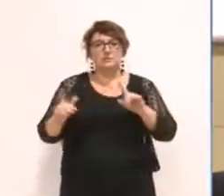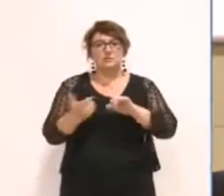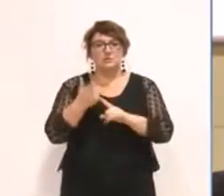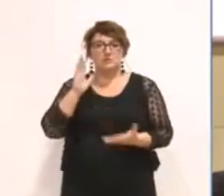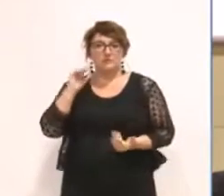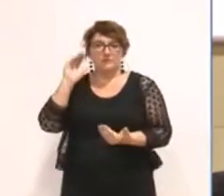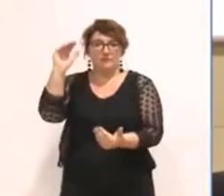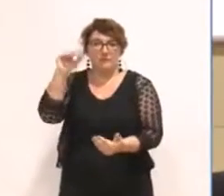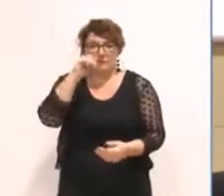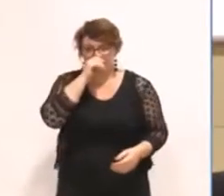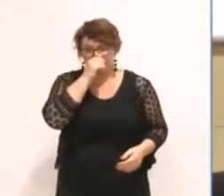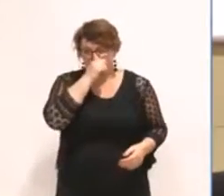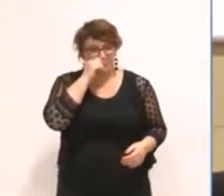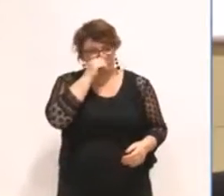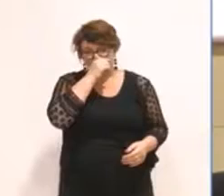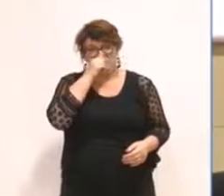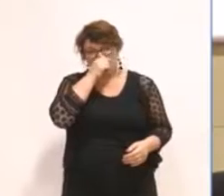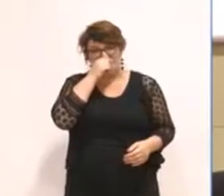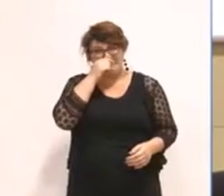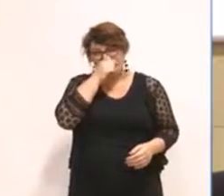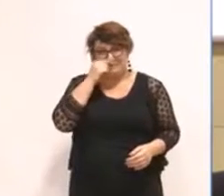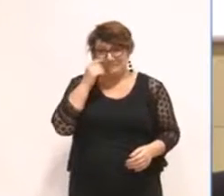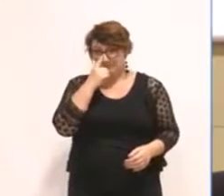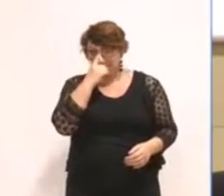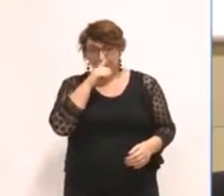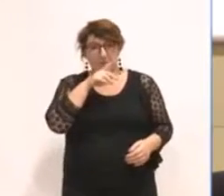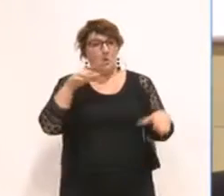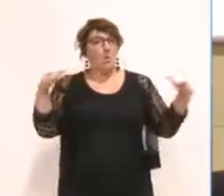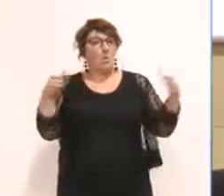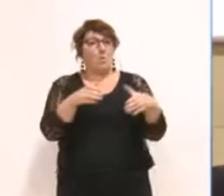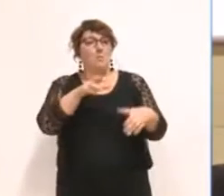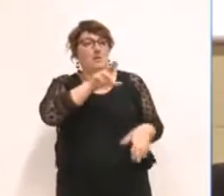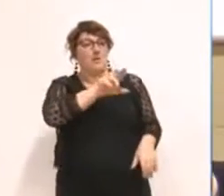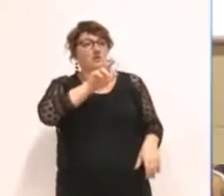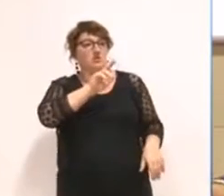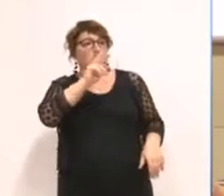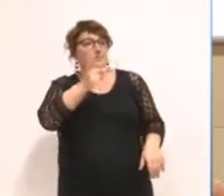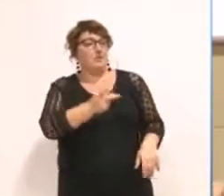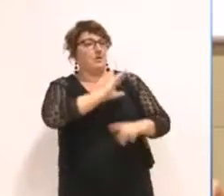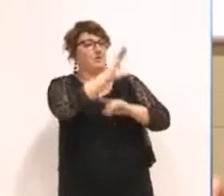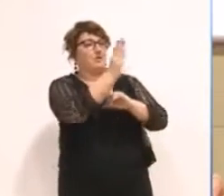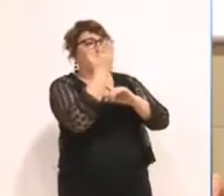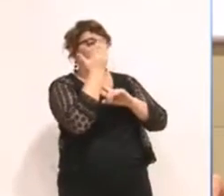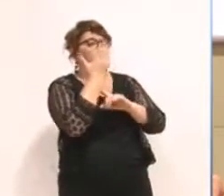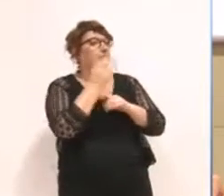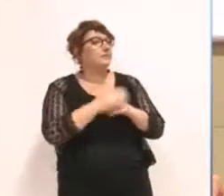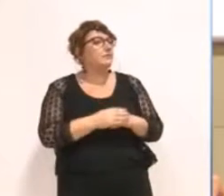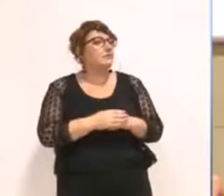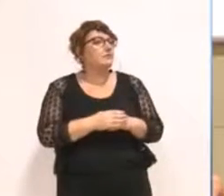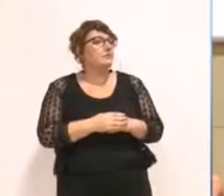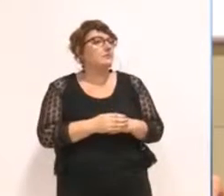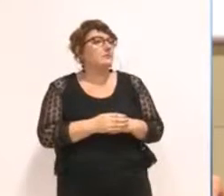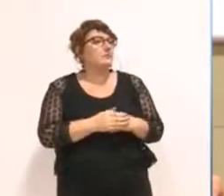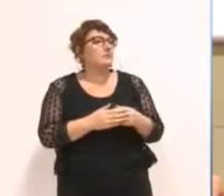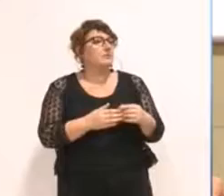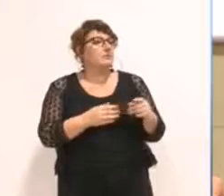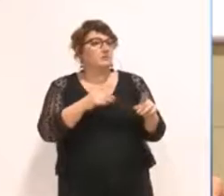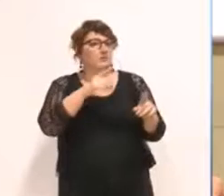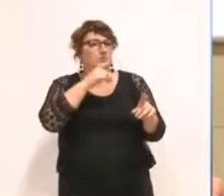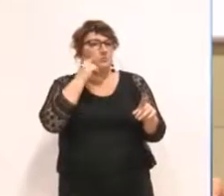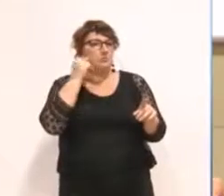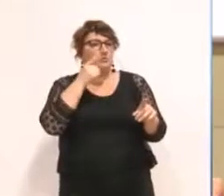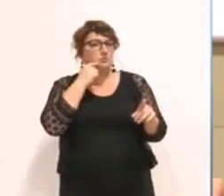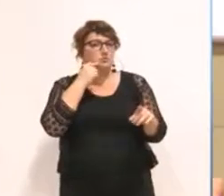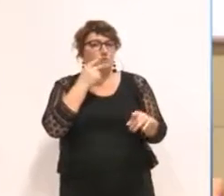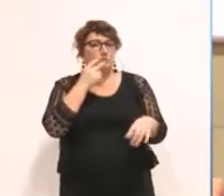est porté par le groupe RGP et il est présenté par M. Voire. Je vous donne la parole, M.